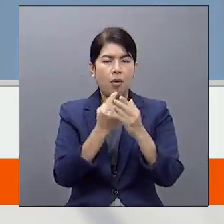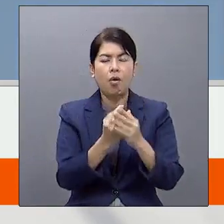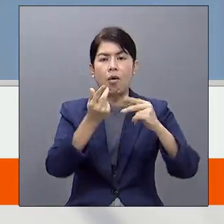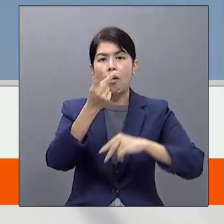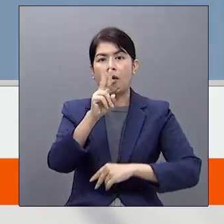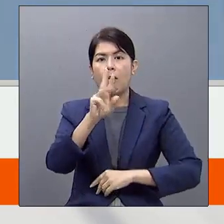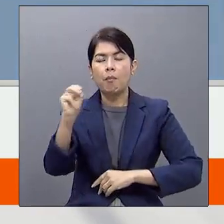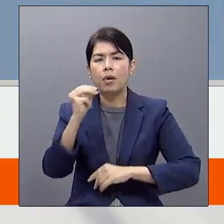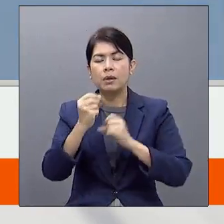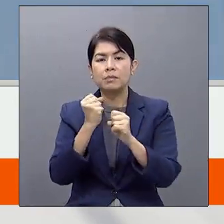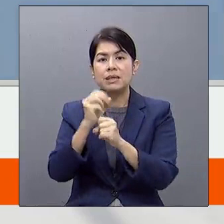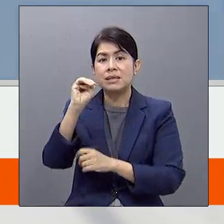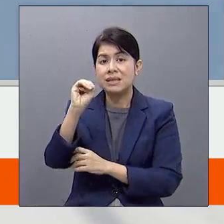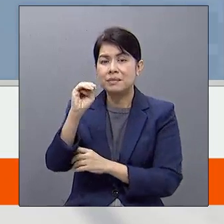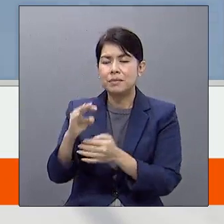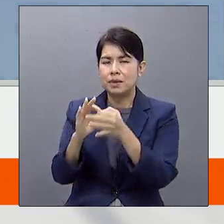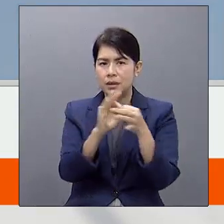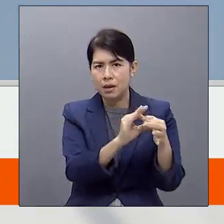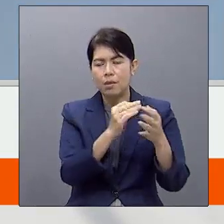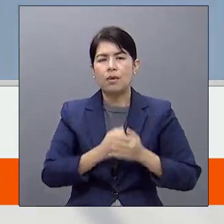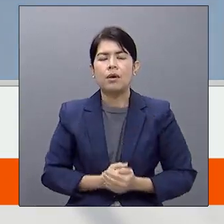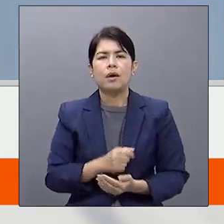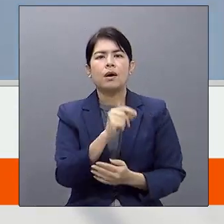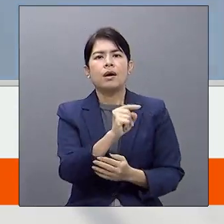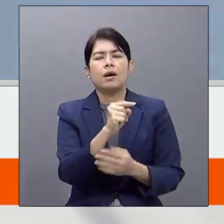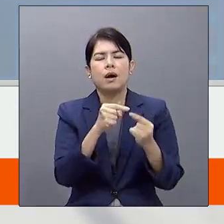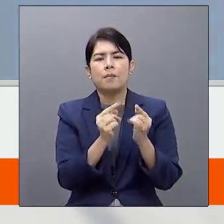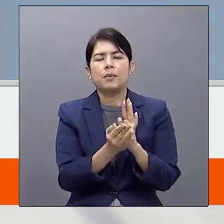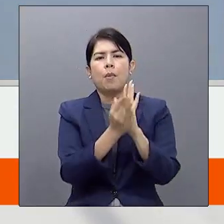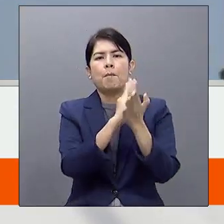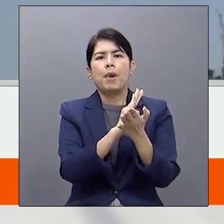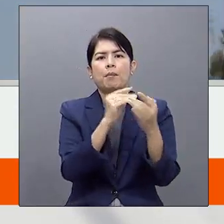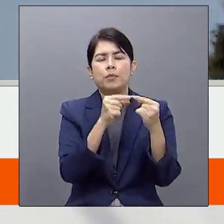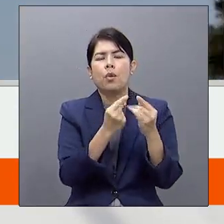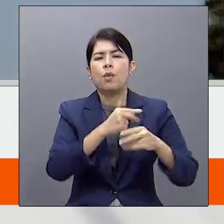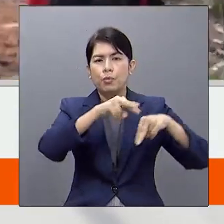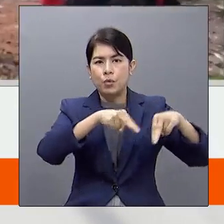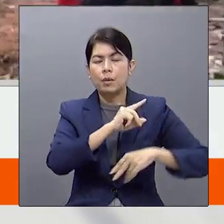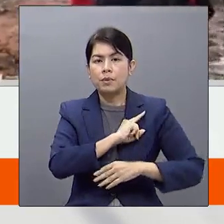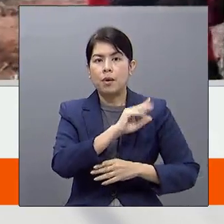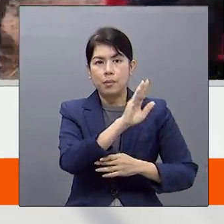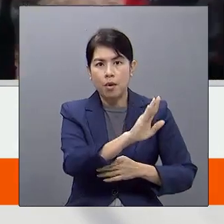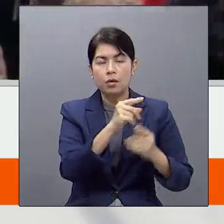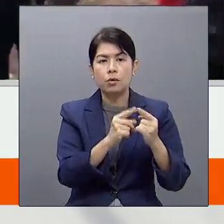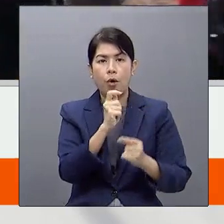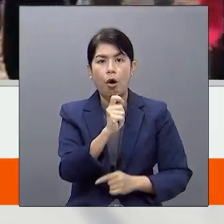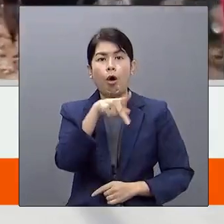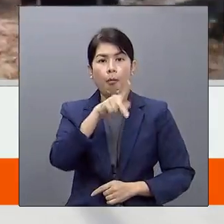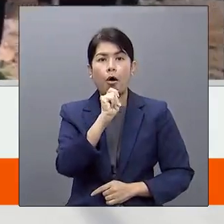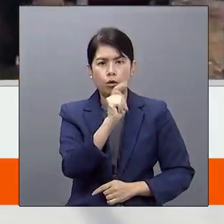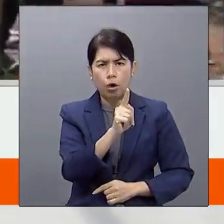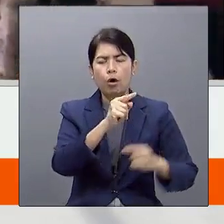นของวัดเนี่ยครับถูกถ่ายโอนให้อปทมาโดยตลอดแล้วก็แต่เพิ่งได้เงินงบประมาณปีนี้เ